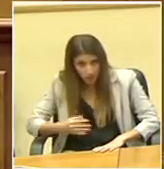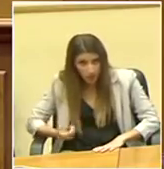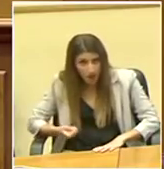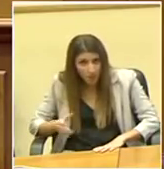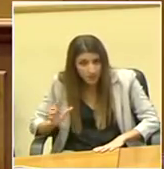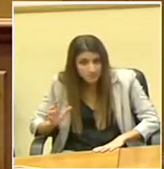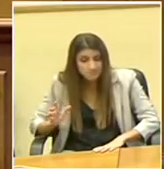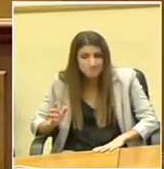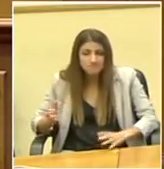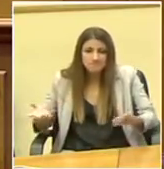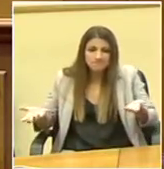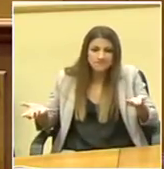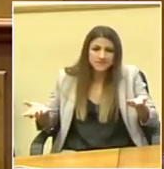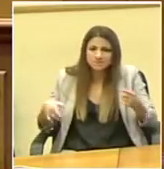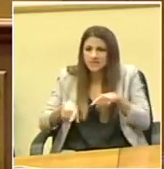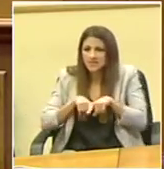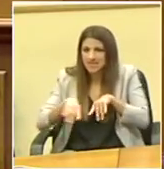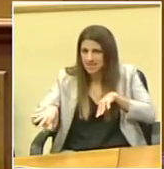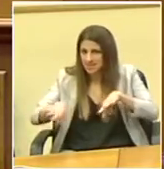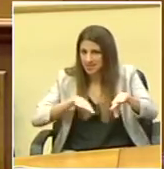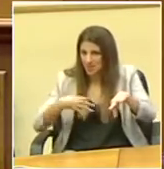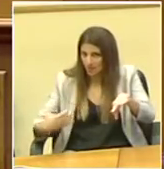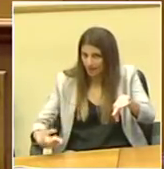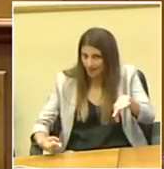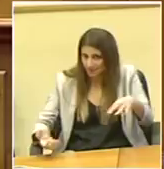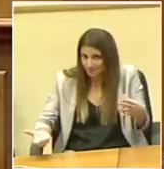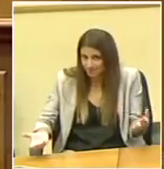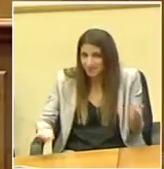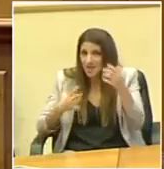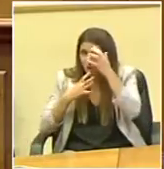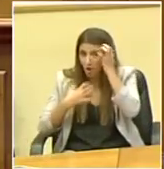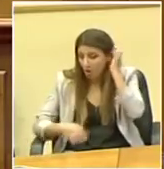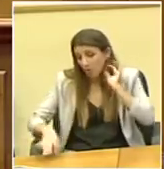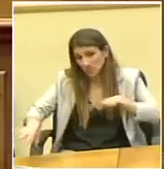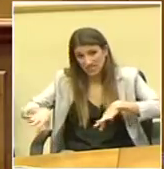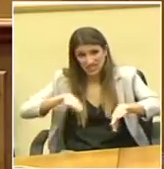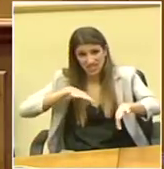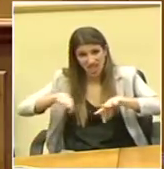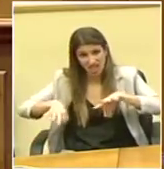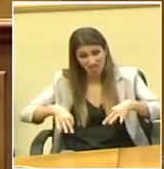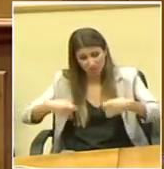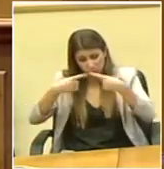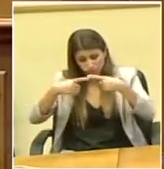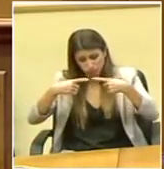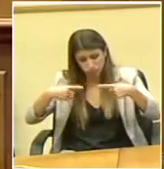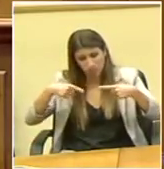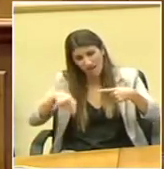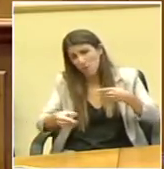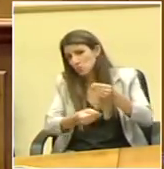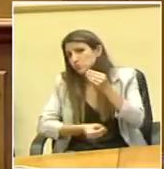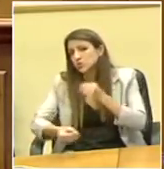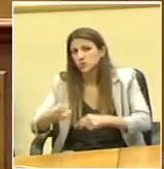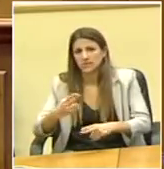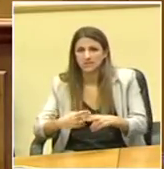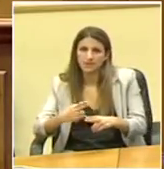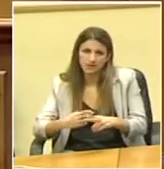αν είναι μέρος κάποιας στρατηγικής. Γιατί τα στρατηγικά ζητήματα μπροστά νομίζω είναι τα πιο σημαντικά αυτή τη